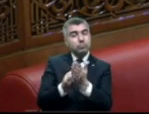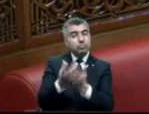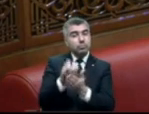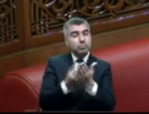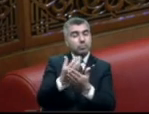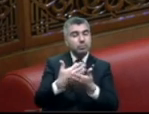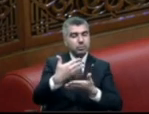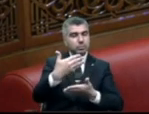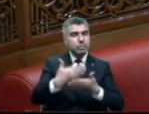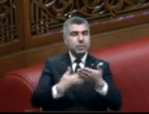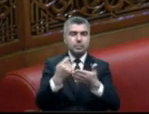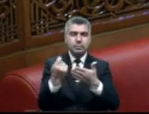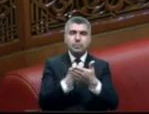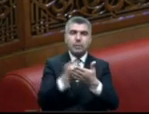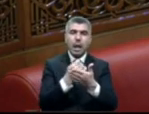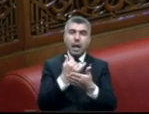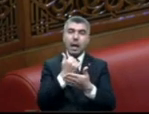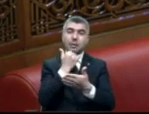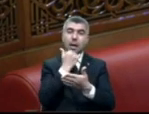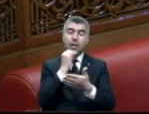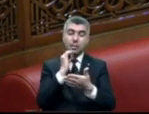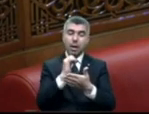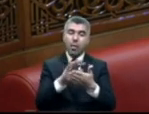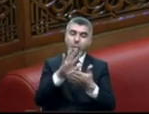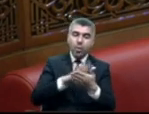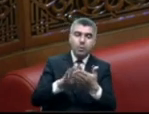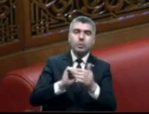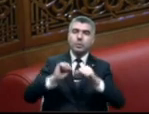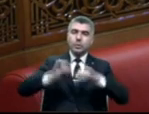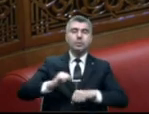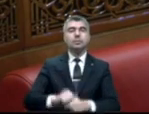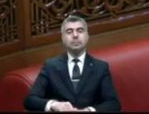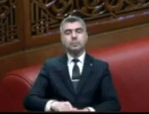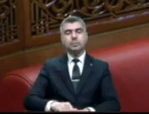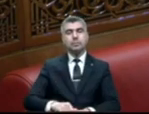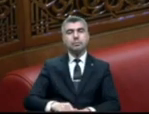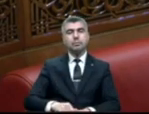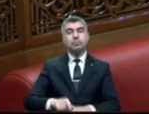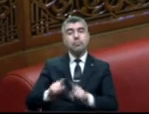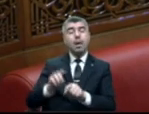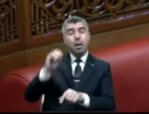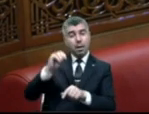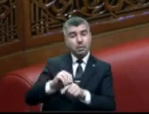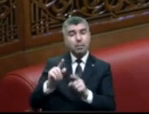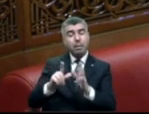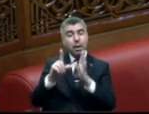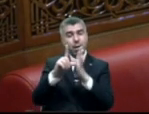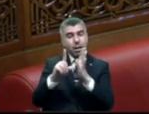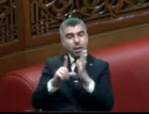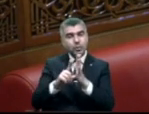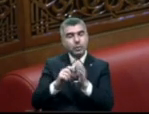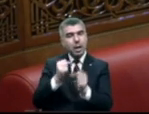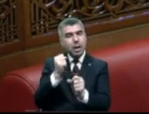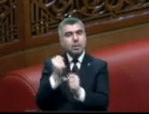وتحرير محاضر المخالفات والجنح ضد المشغلين المخالفين هذه المقتضيات، وإصدار دليل حول الحقوق الأساسية في